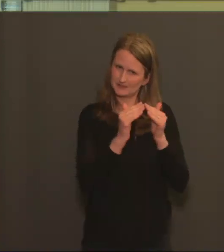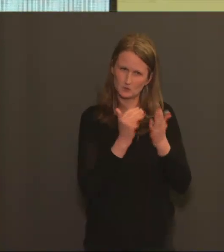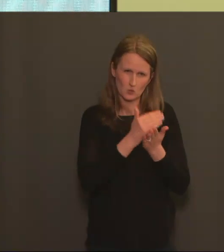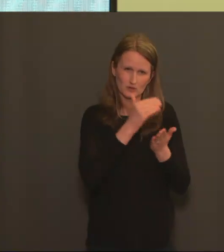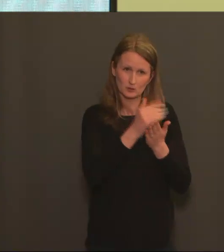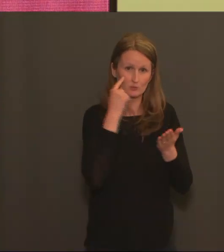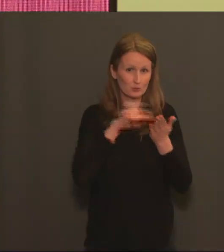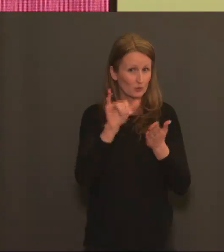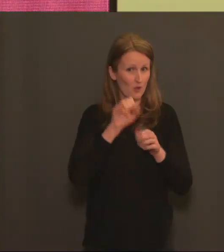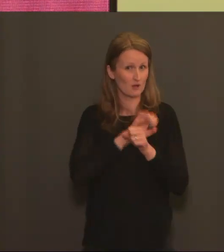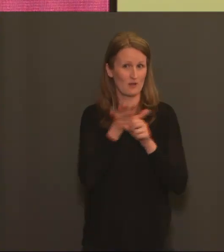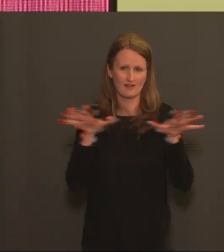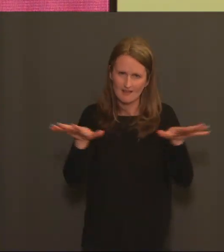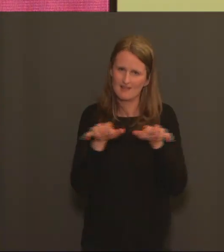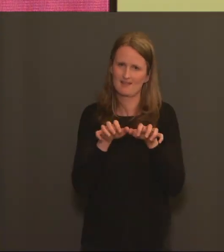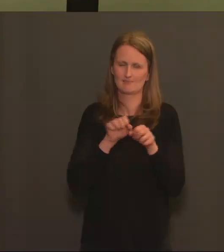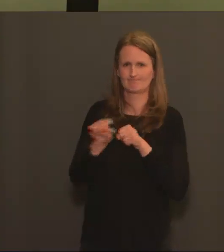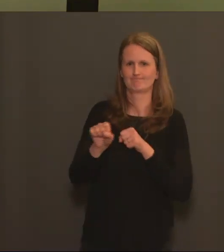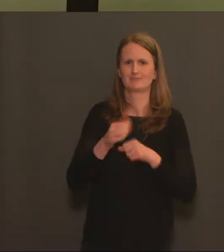votre attention.